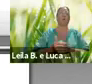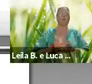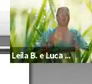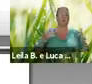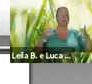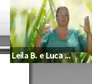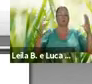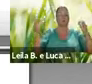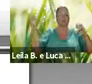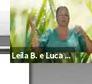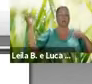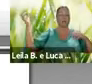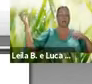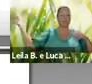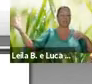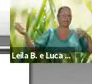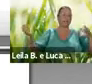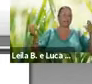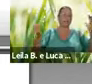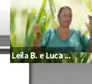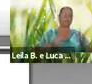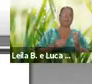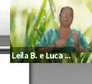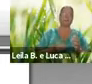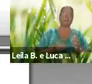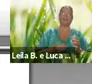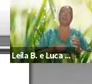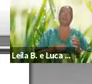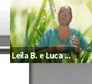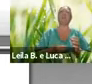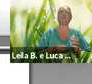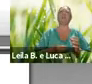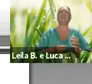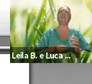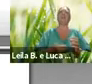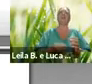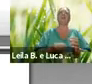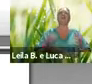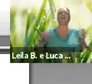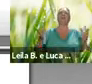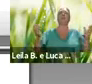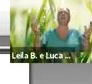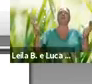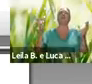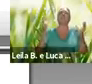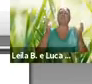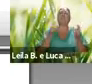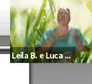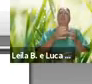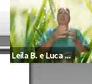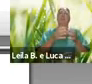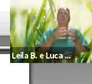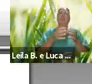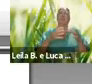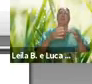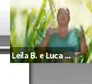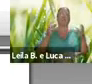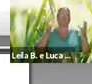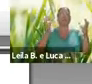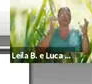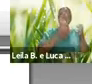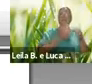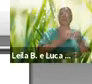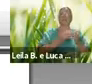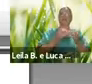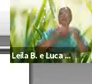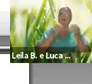ricevevano, come se fosse una energia elettrica che arriva alla lampadina, no? Una volta condensata, una